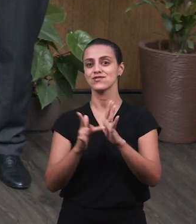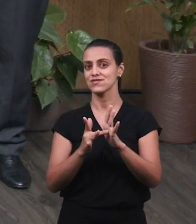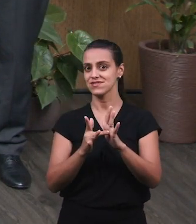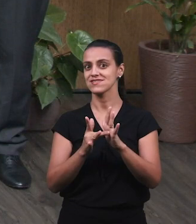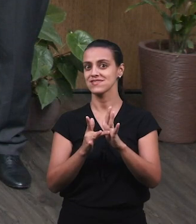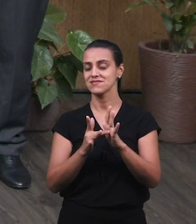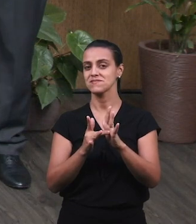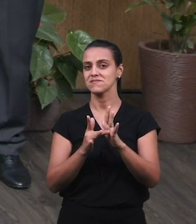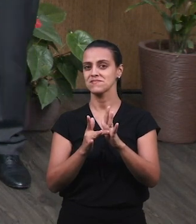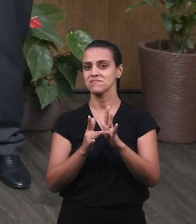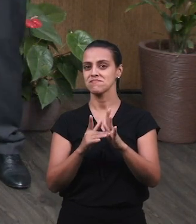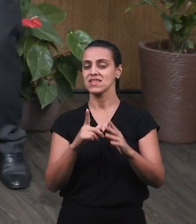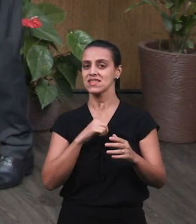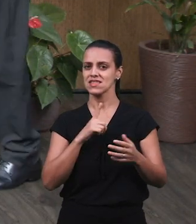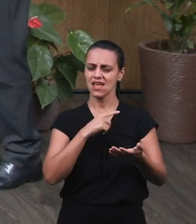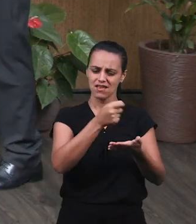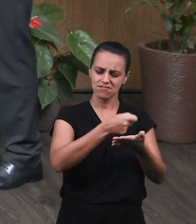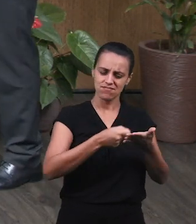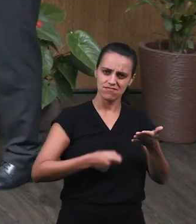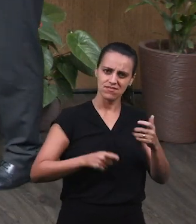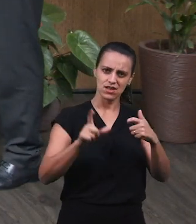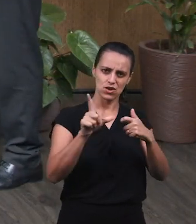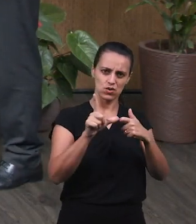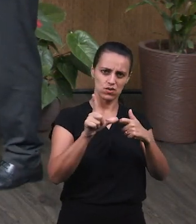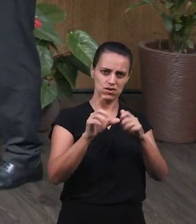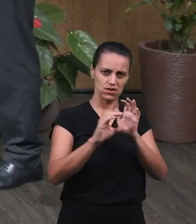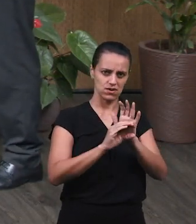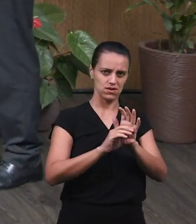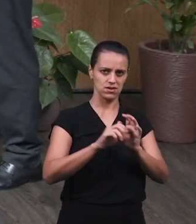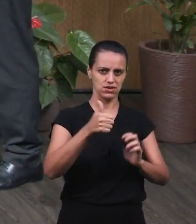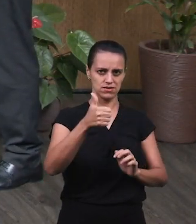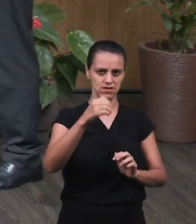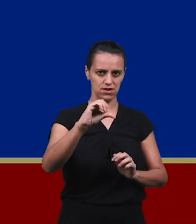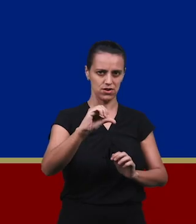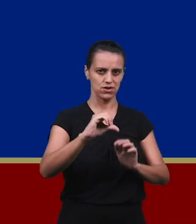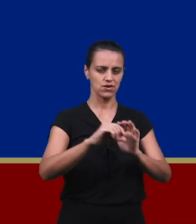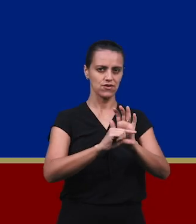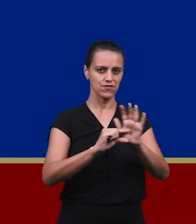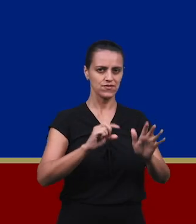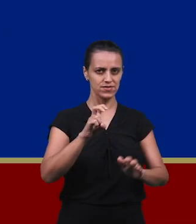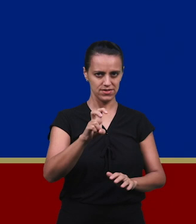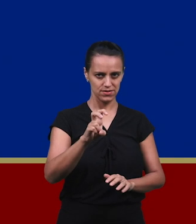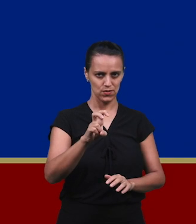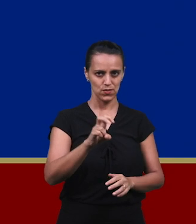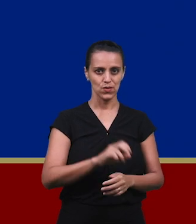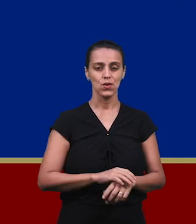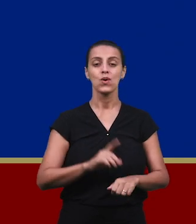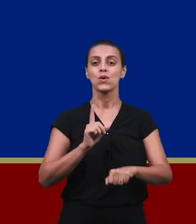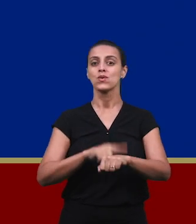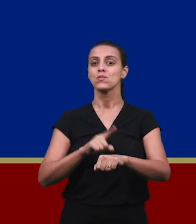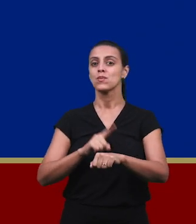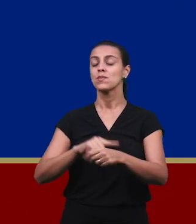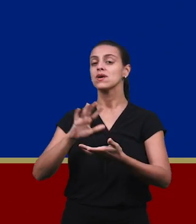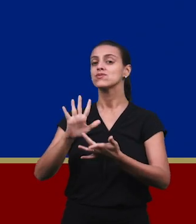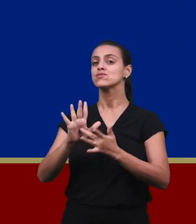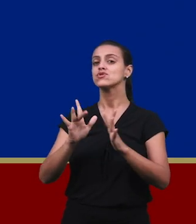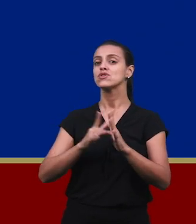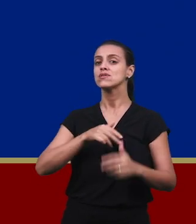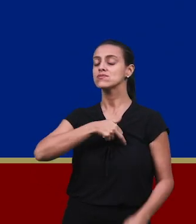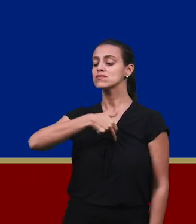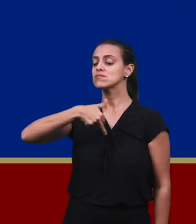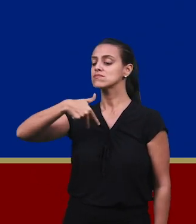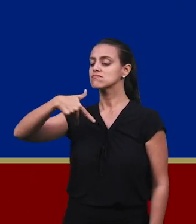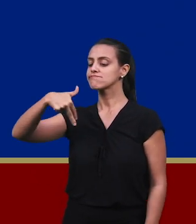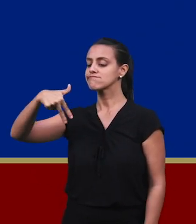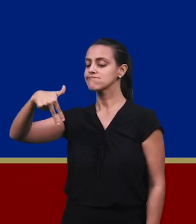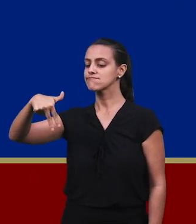verset 5. Quand Jésus est arrivé à cet endroit, Jésus, en regardant vers le